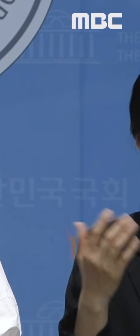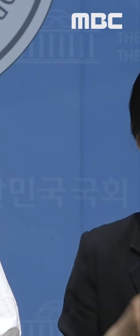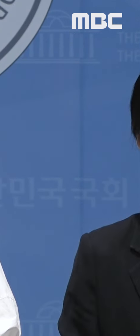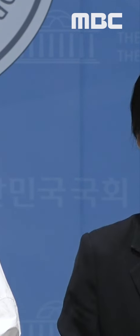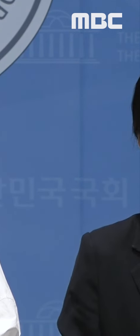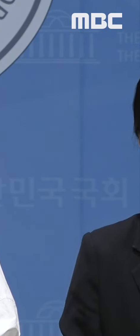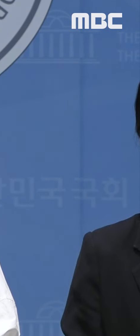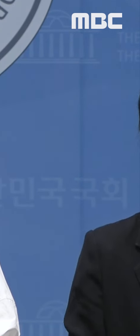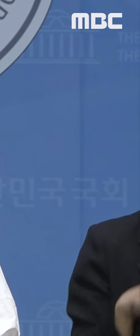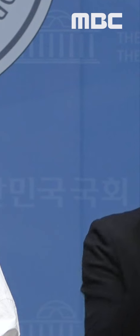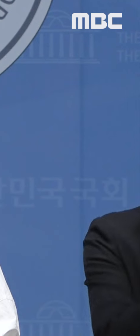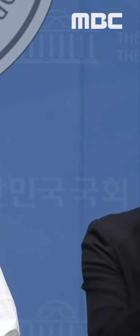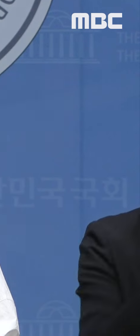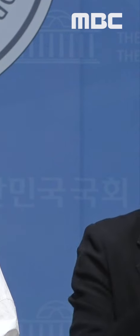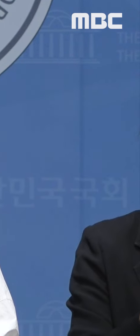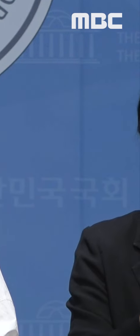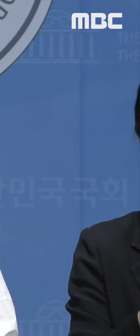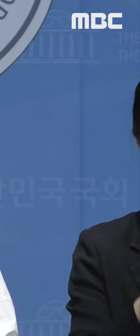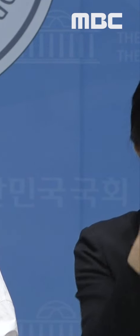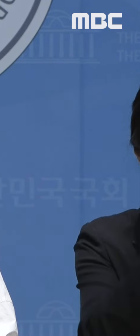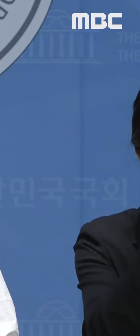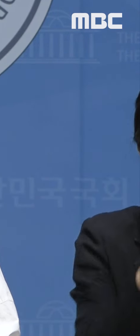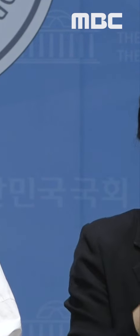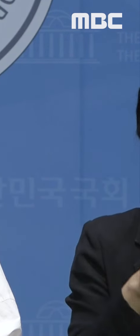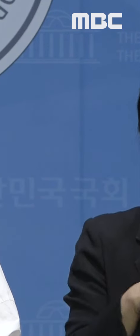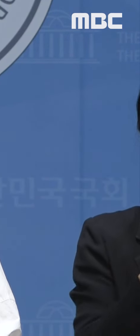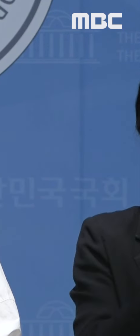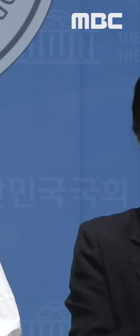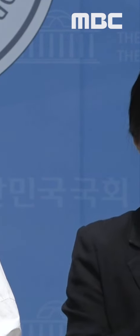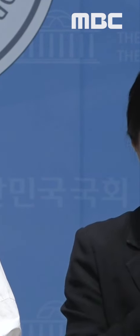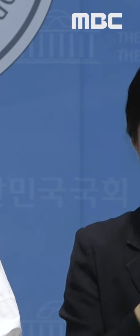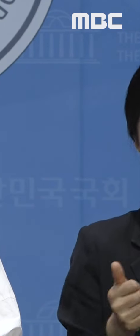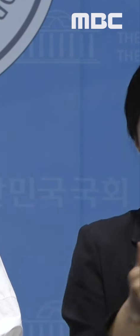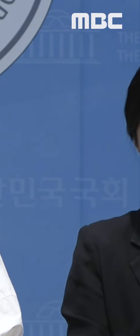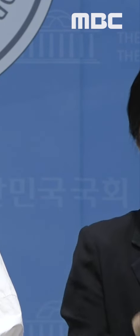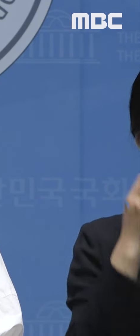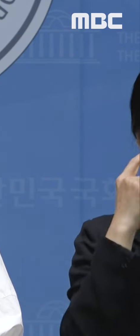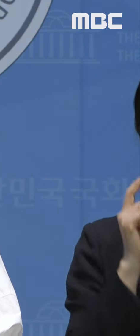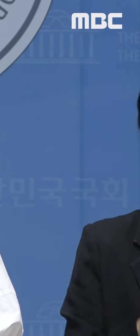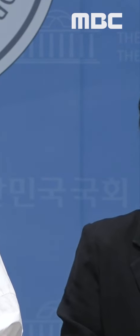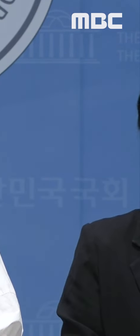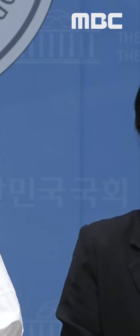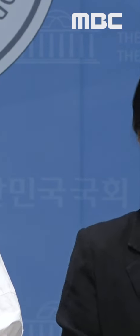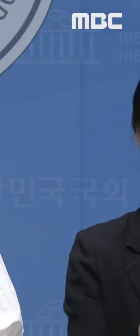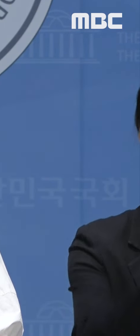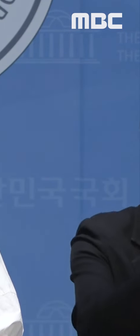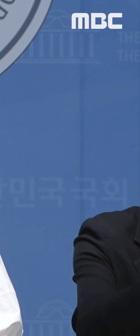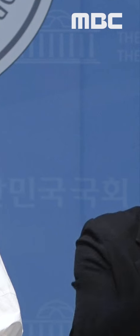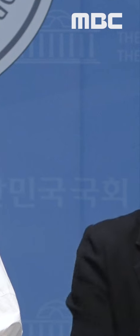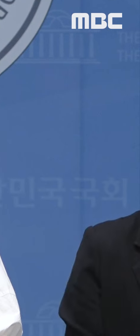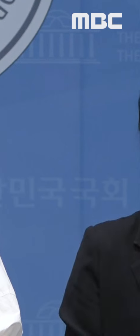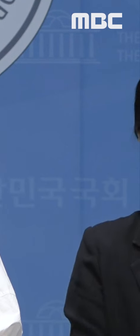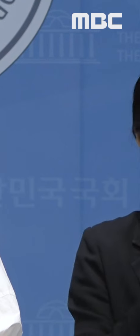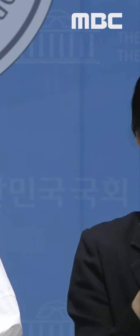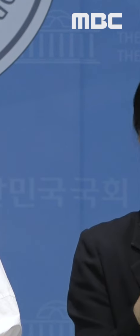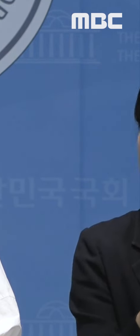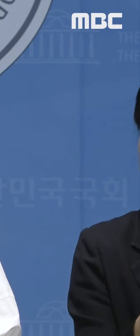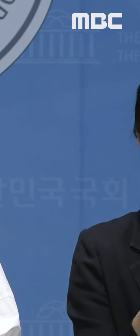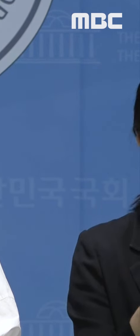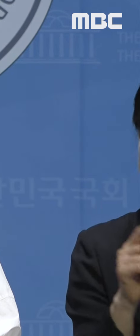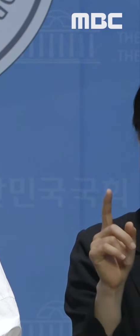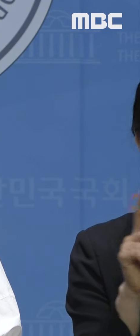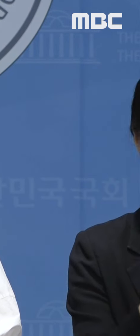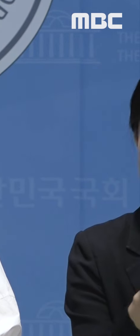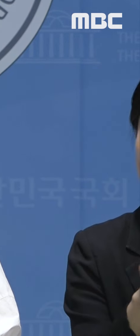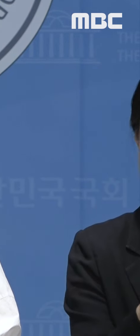명품백 의혹 조사 권위의 간부 숨진채 발견 김건희 씨는 자살 예방이라는